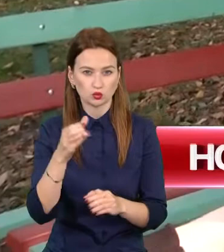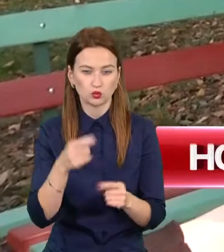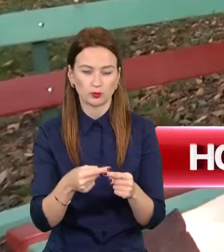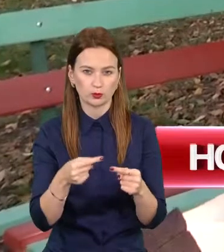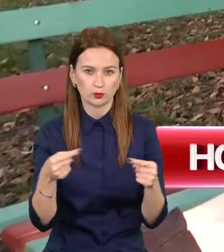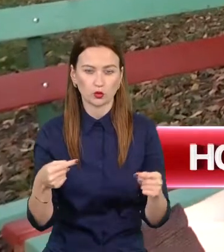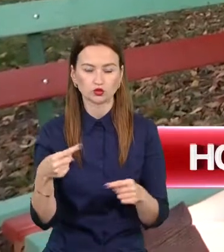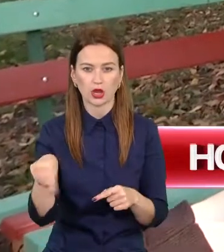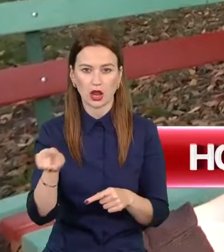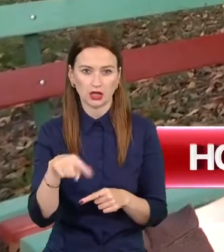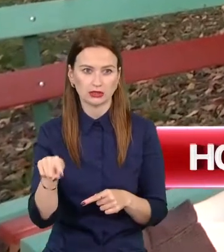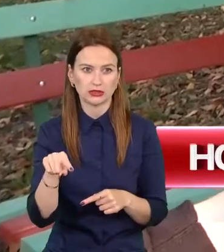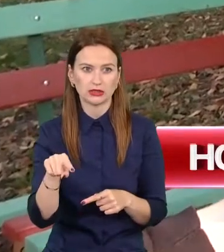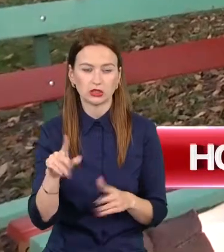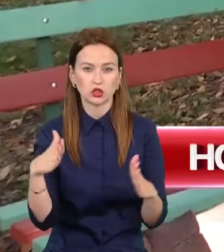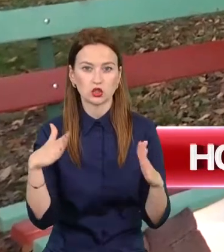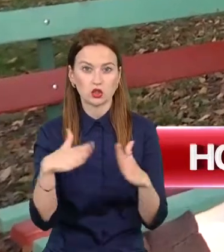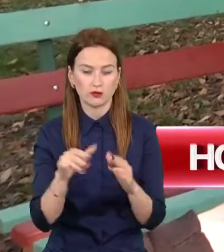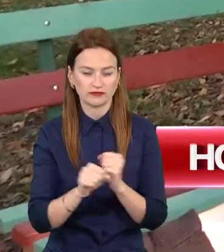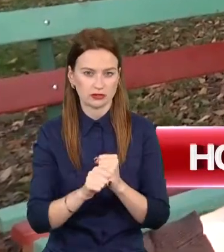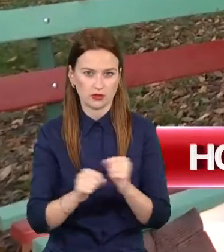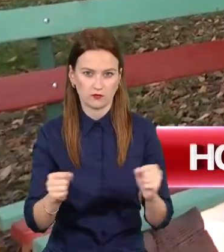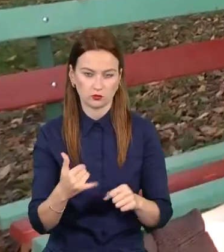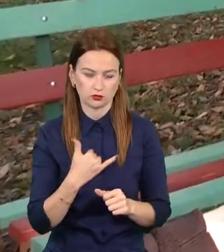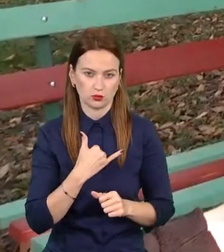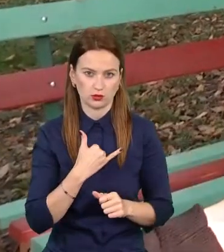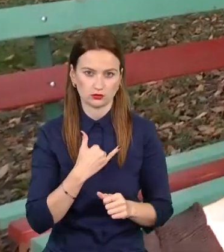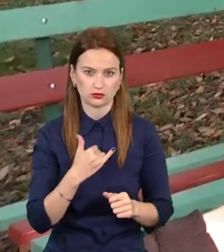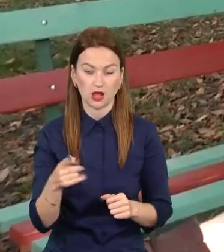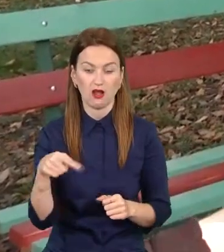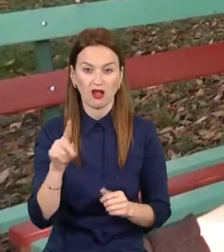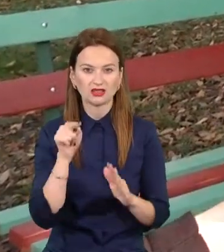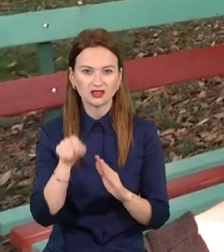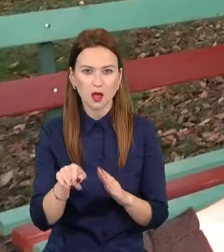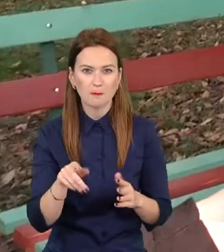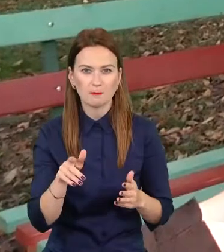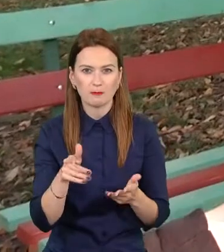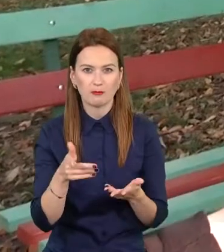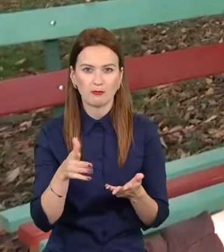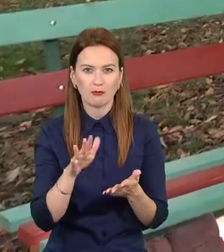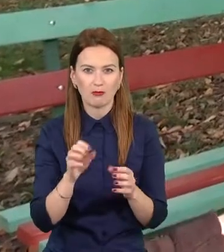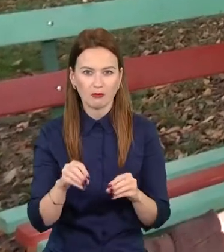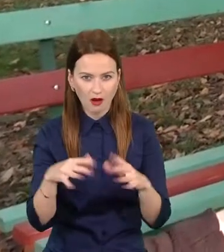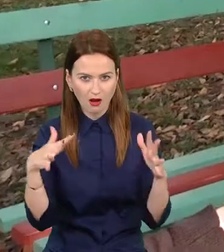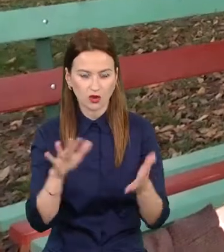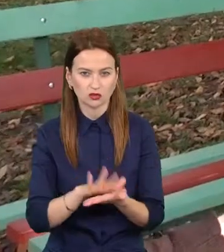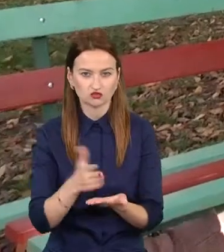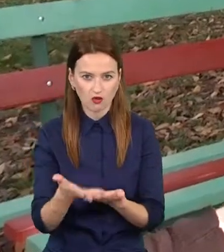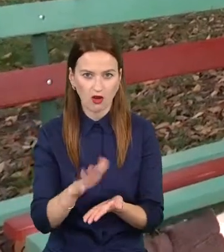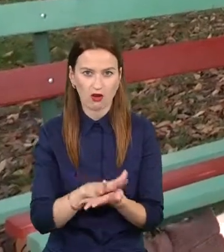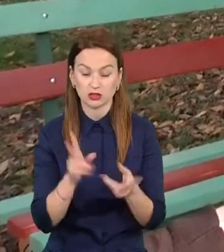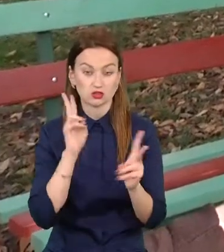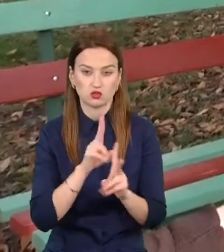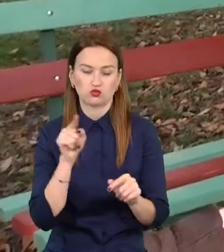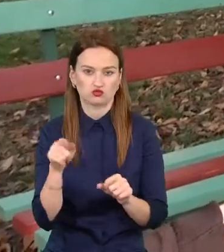прочее, они, дом взорвется у нас. Они там парят, жарят, не